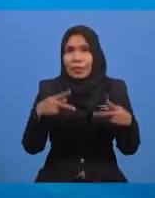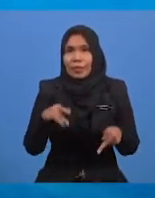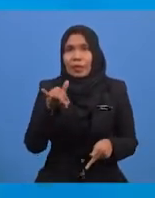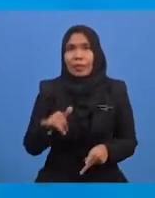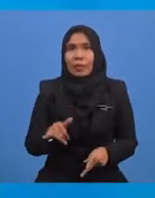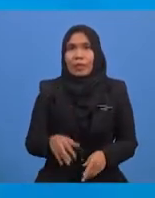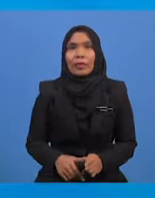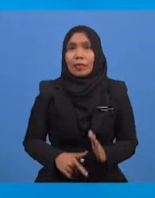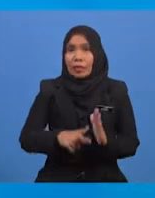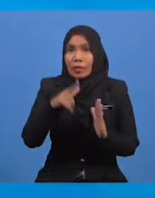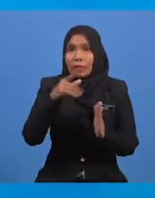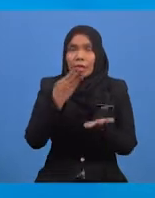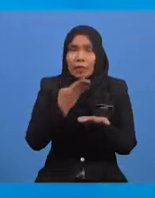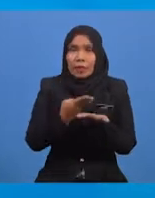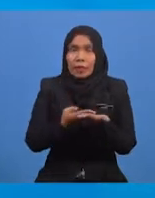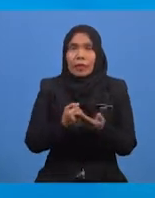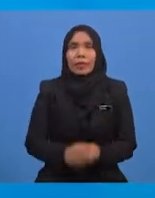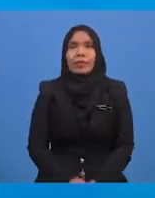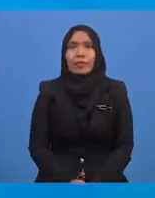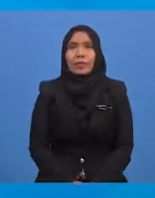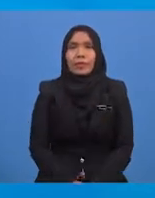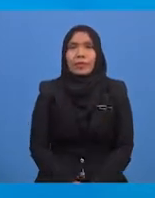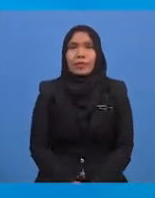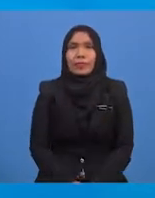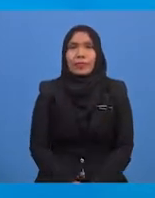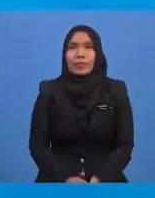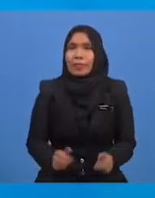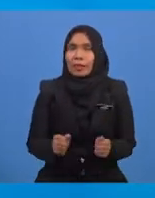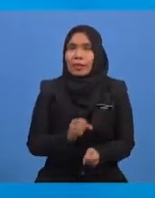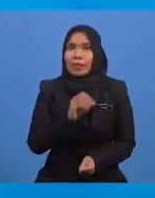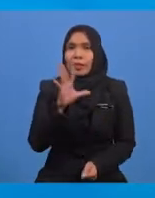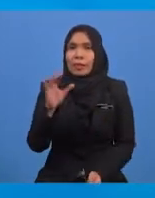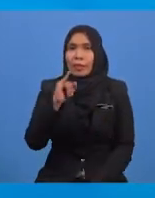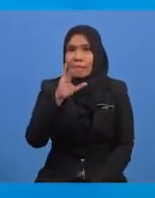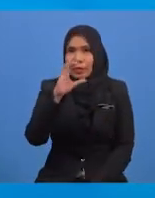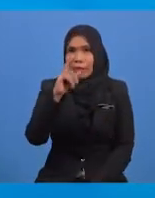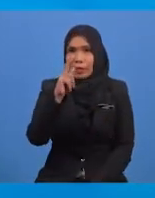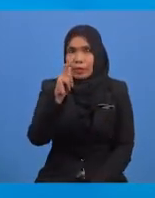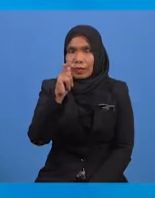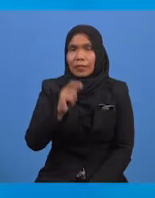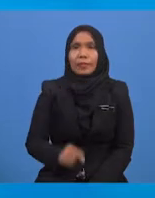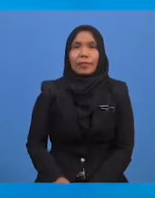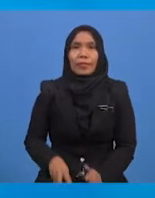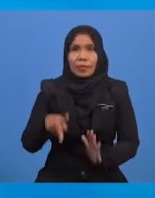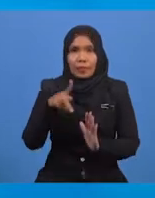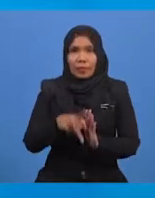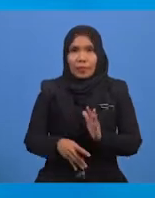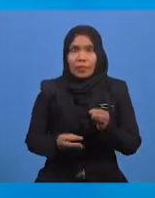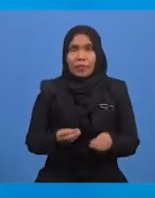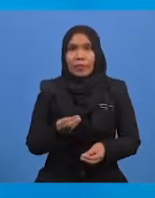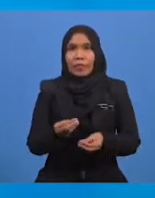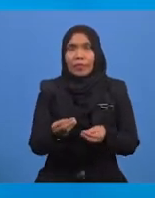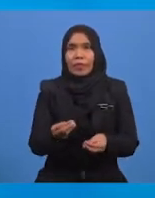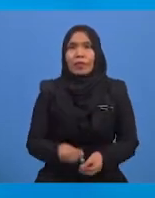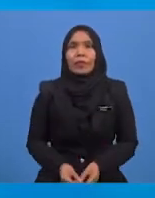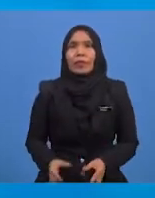murah. Dengan perkembangan dalam teknologi maklumat, perniagaan dapat memperkenalkan produk ke pasaran seluruh